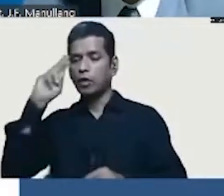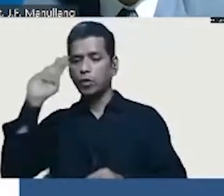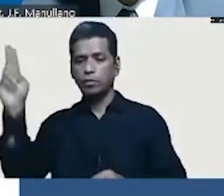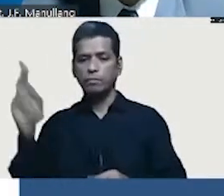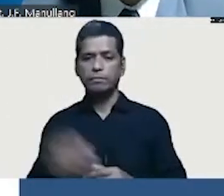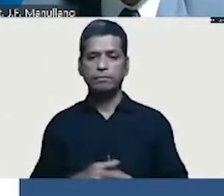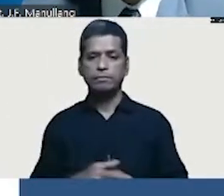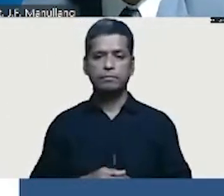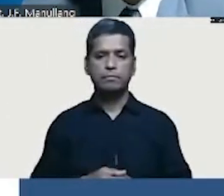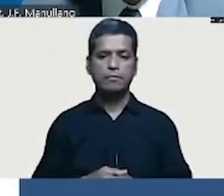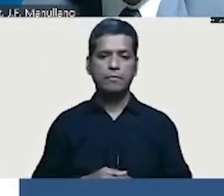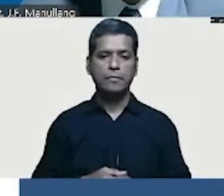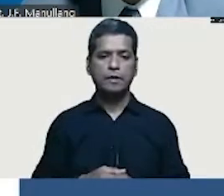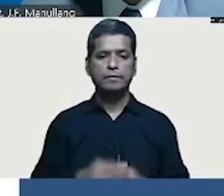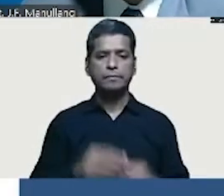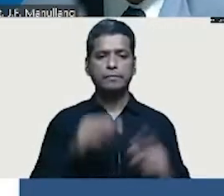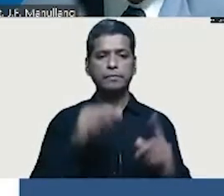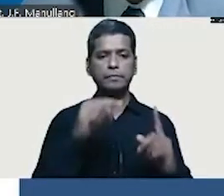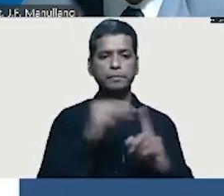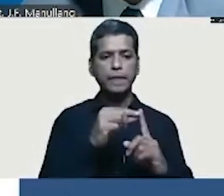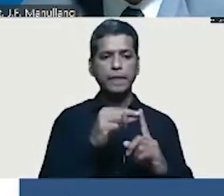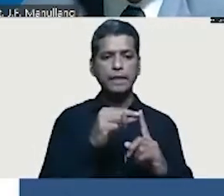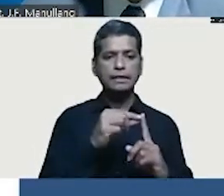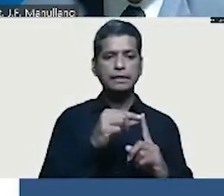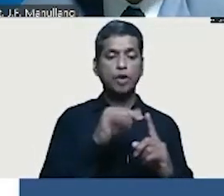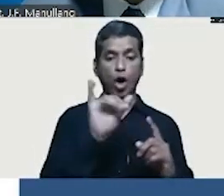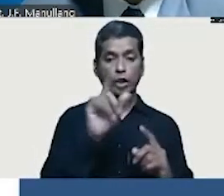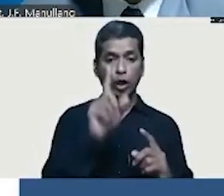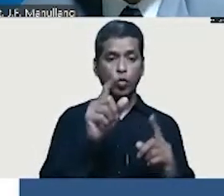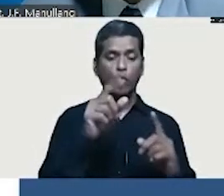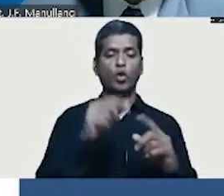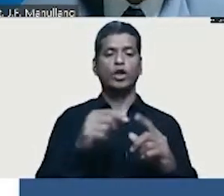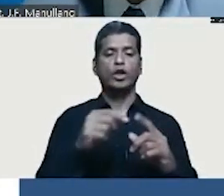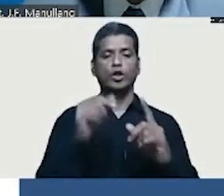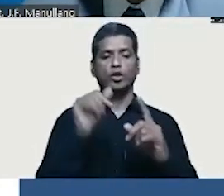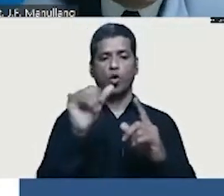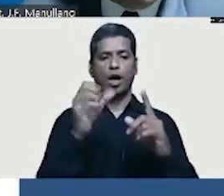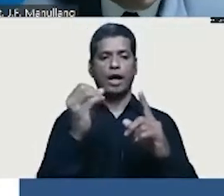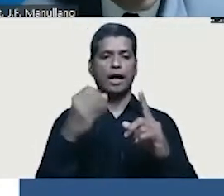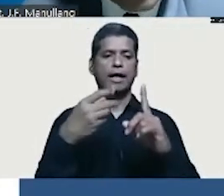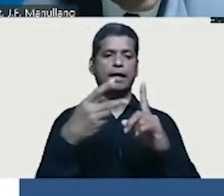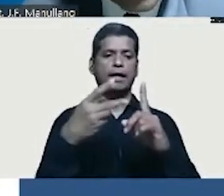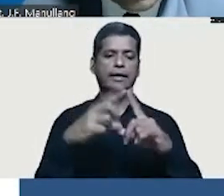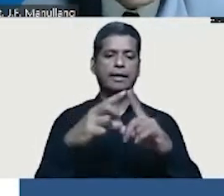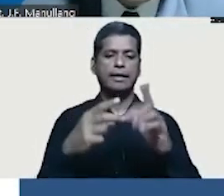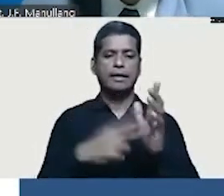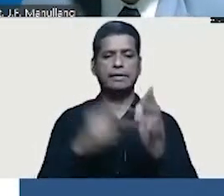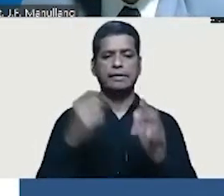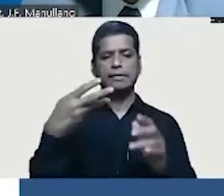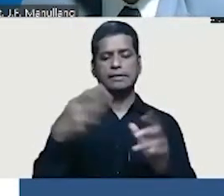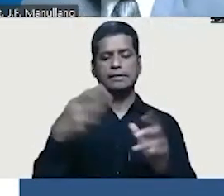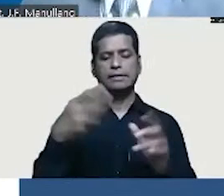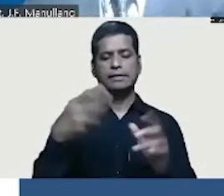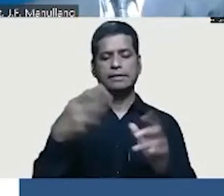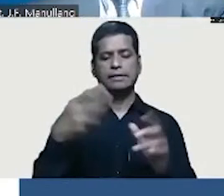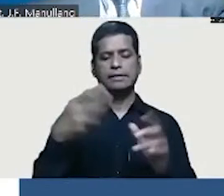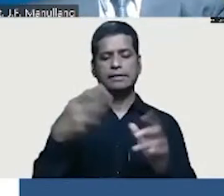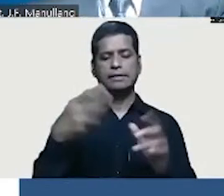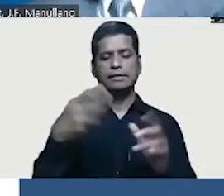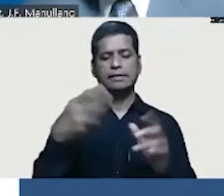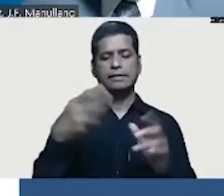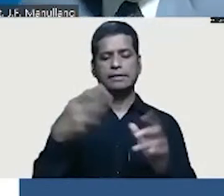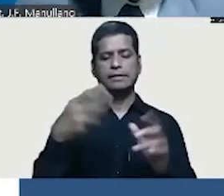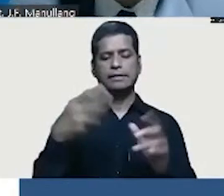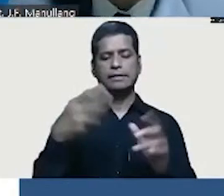sempat yang satu ini juga merupakan sikap sifat dari Nadia yang perlu kita cek saudara-saudaraku